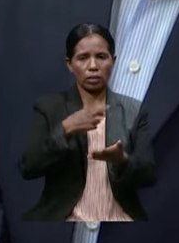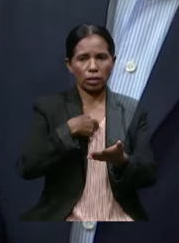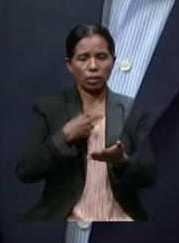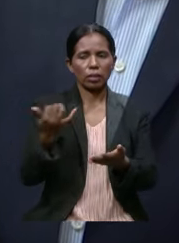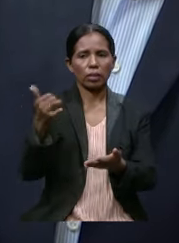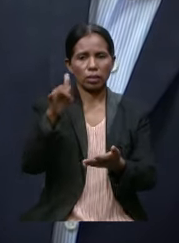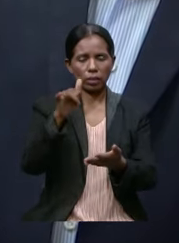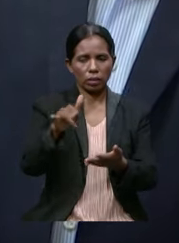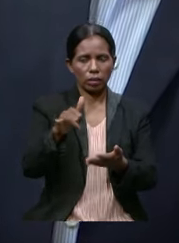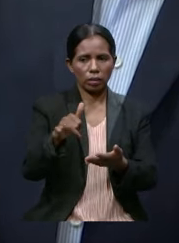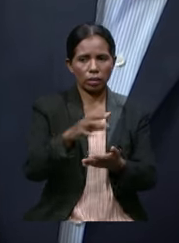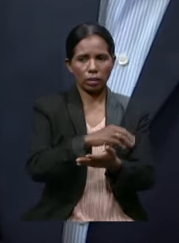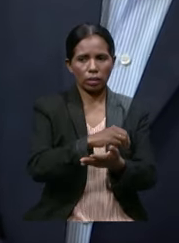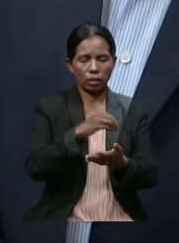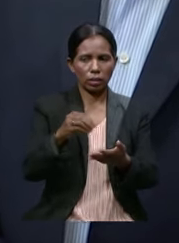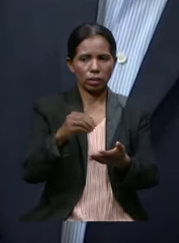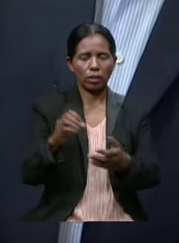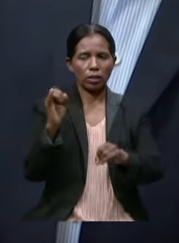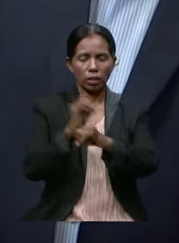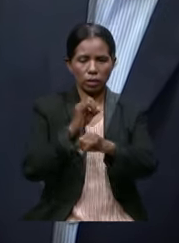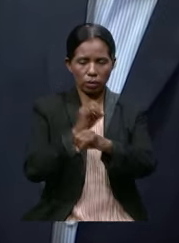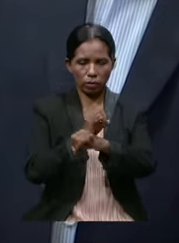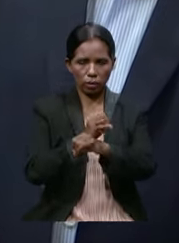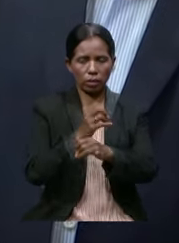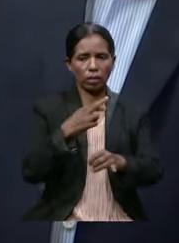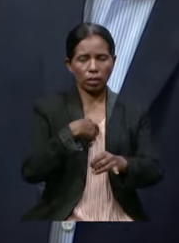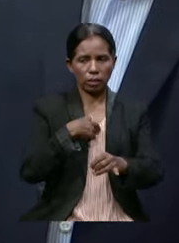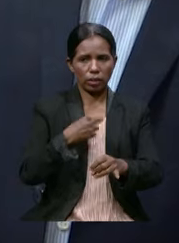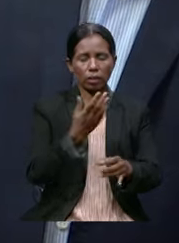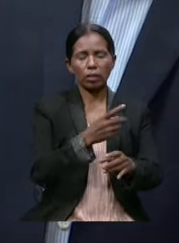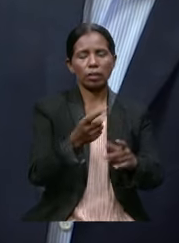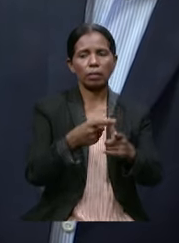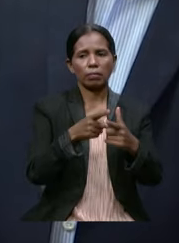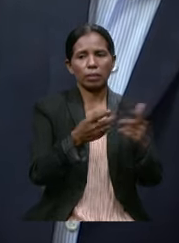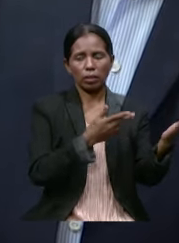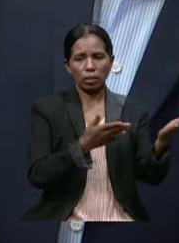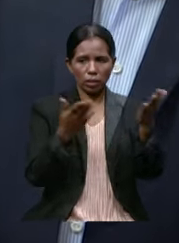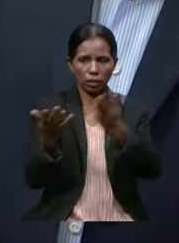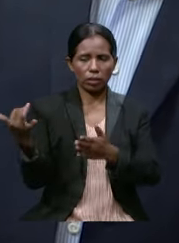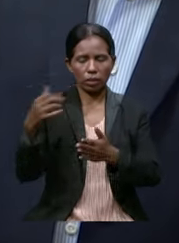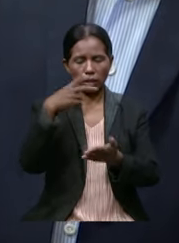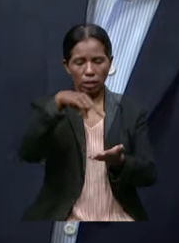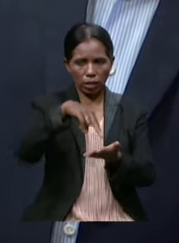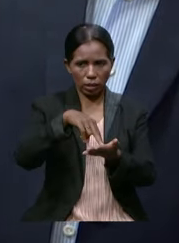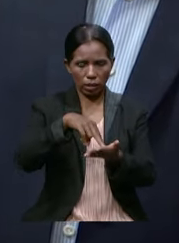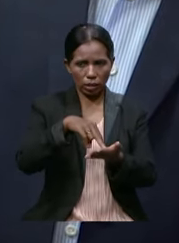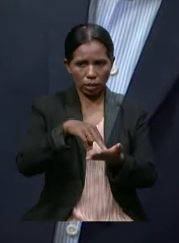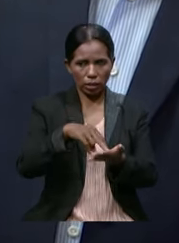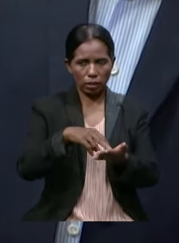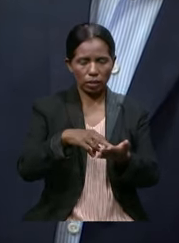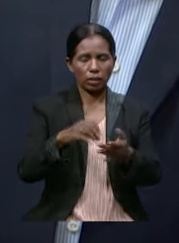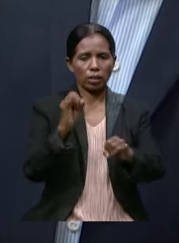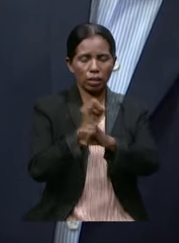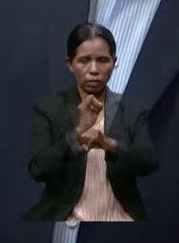sirnia manufacturer ne kelasen industri rasik do ke sira importa entau sir hari rasik sirnia fabrika